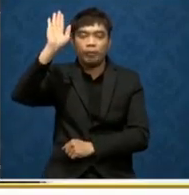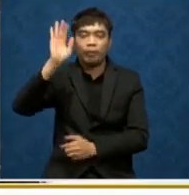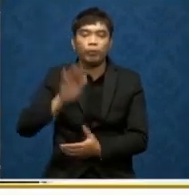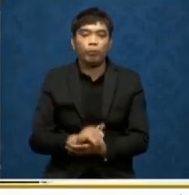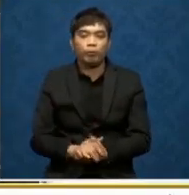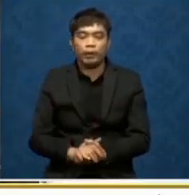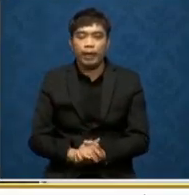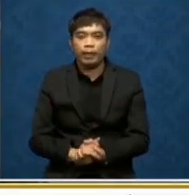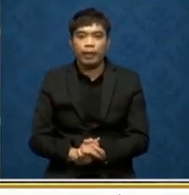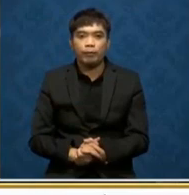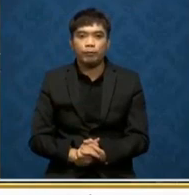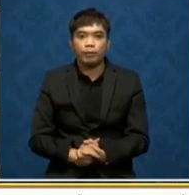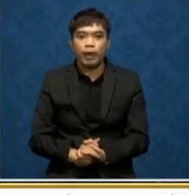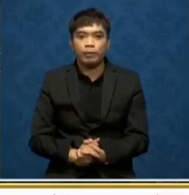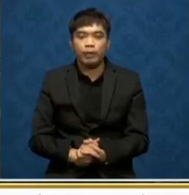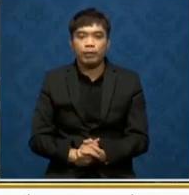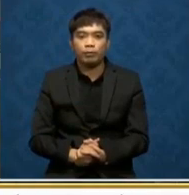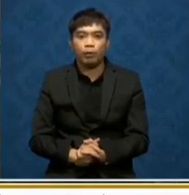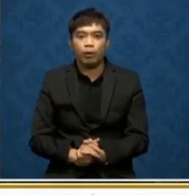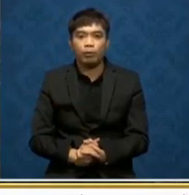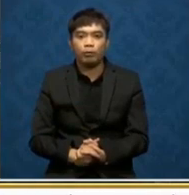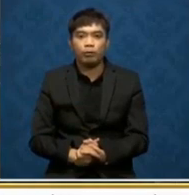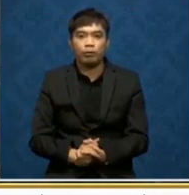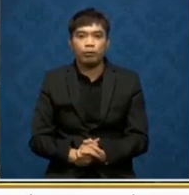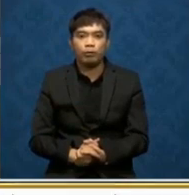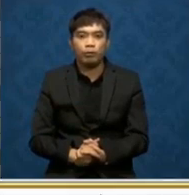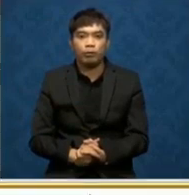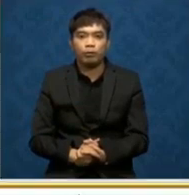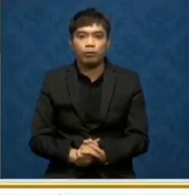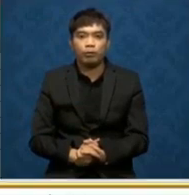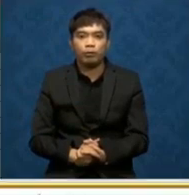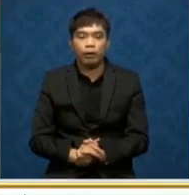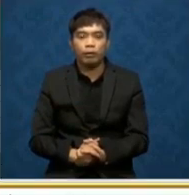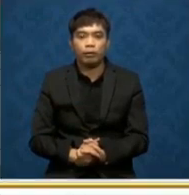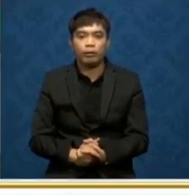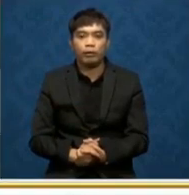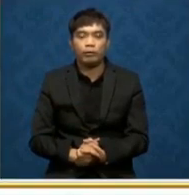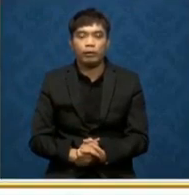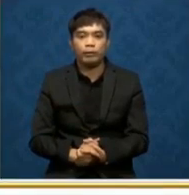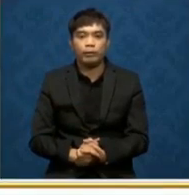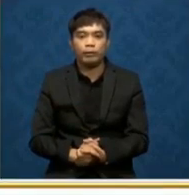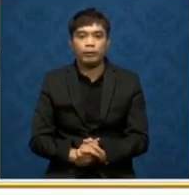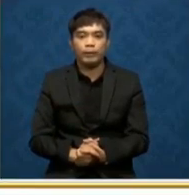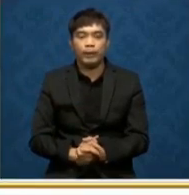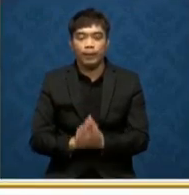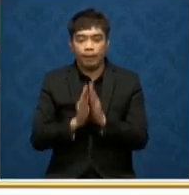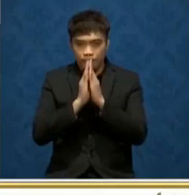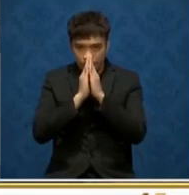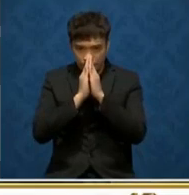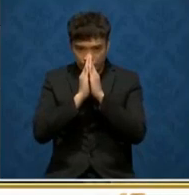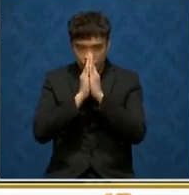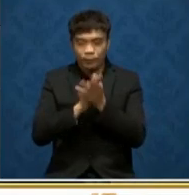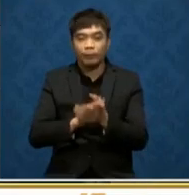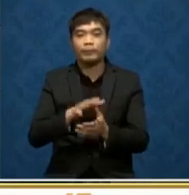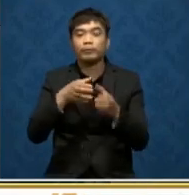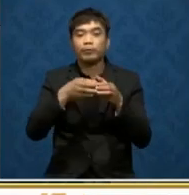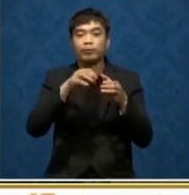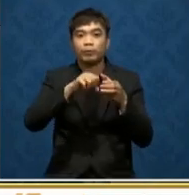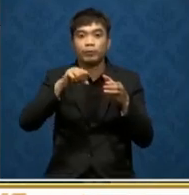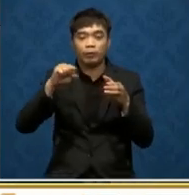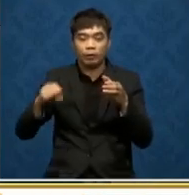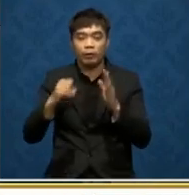ครับมีผู้รับรองถูกต้องนะครับต่อไปพรรคภูมิใจไทยครับ เรียนท่านประธานสภาที่เคารพกับผมนายธนากิจไพบูลย์ชัยสมาชิกสภาผู้แทนราษฎ